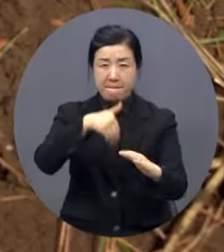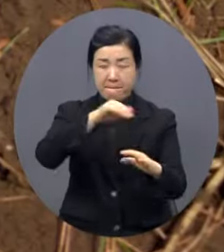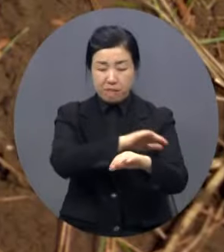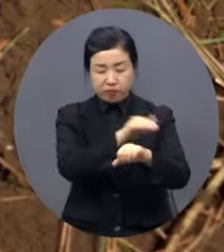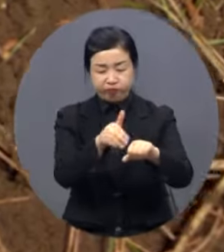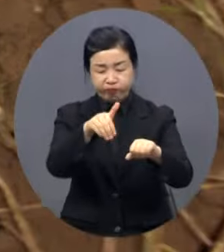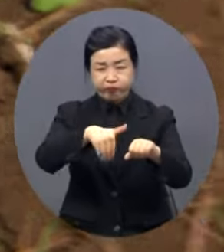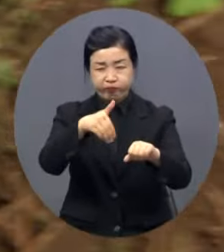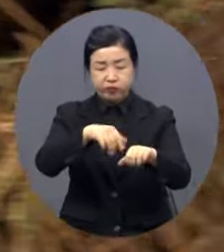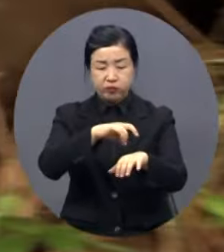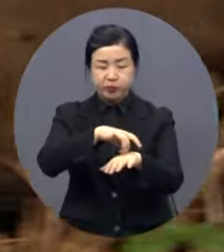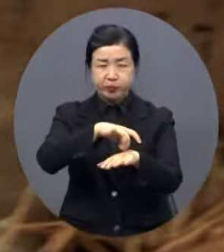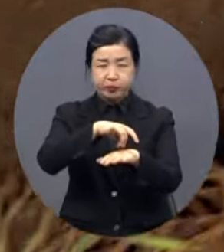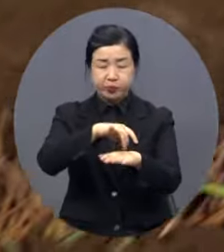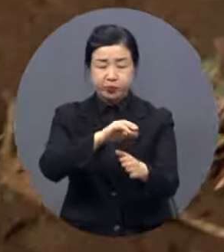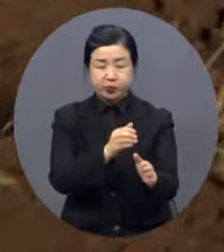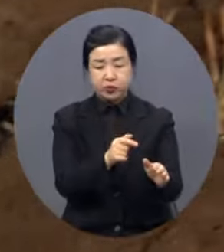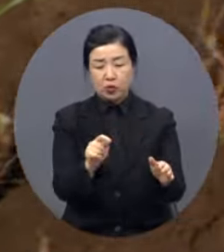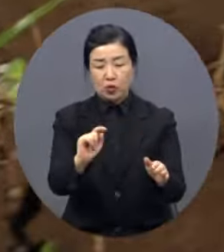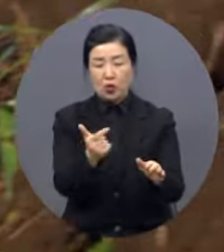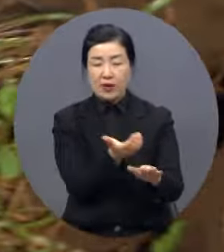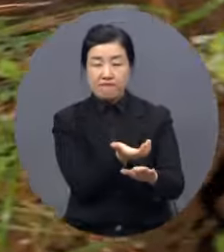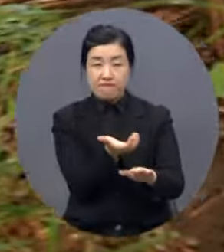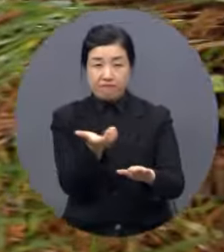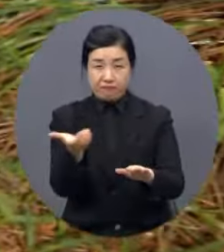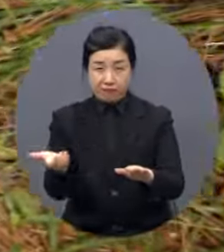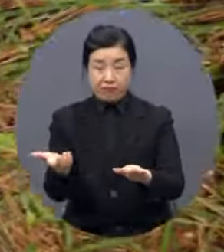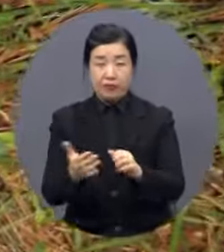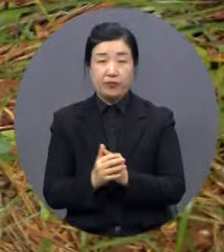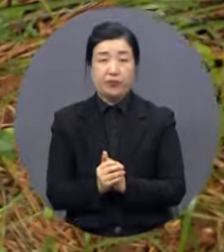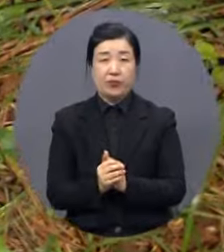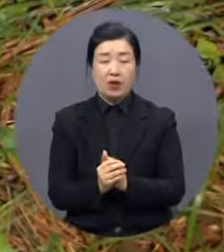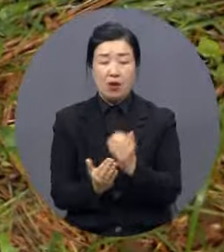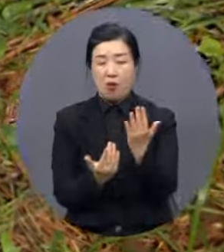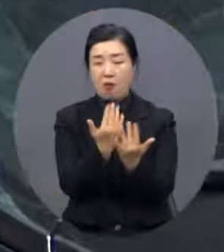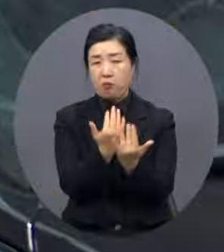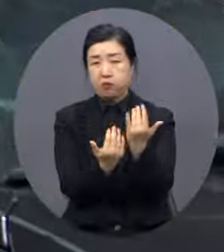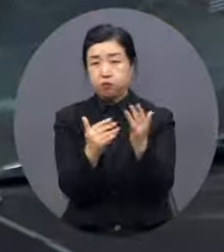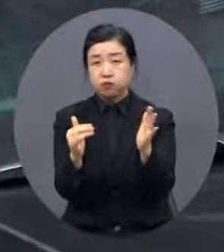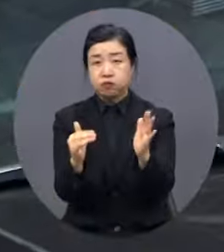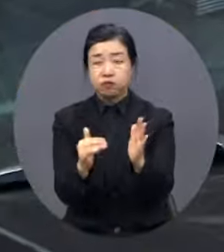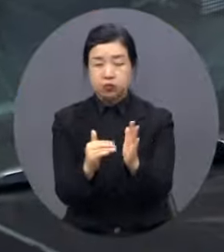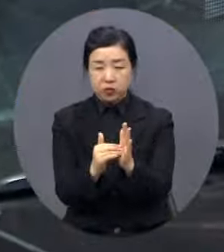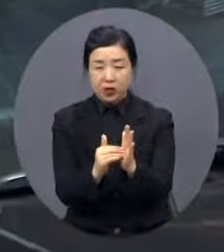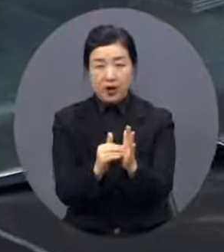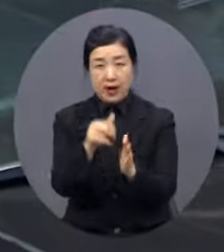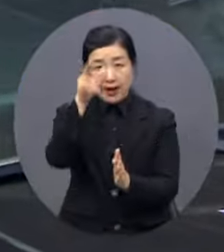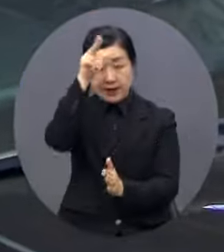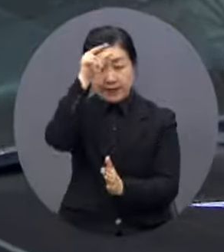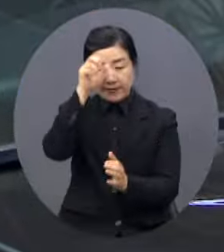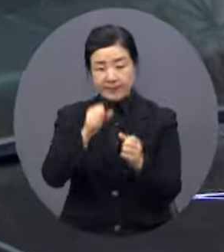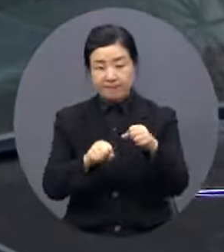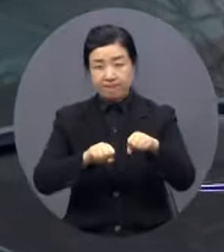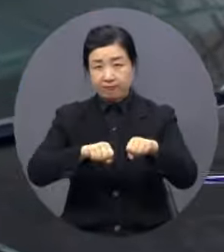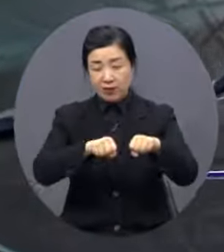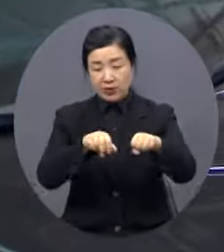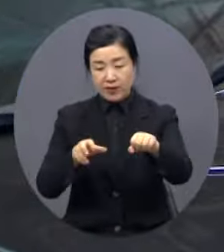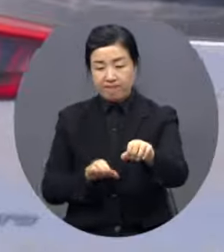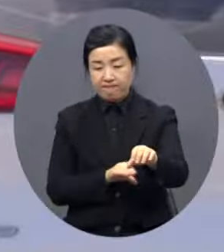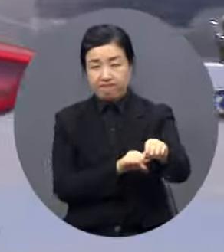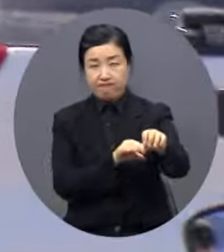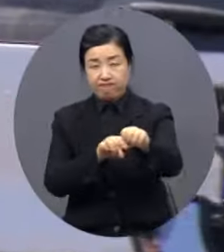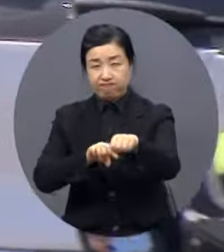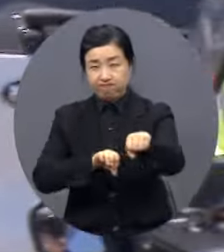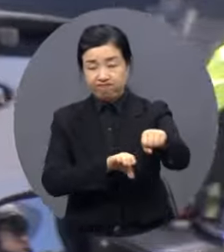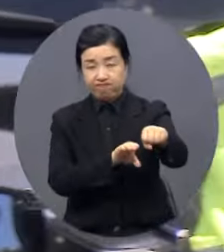유골이 조심스럽게 관으로 옮겨집니다 화장이 끝나고 경찰 교통순찰 오토바이에 호위를 받으며 제주